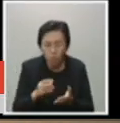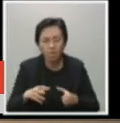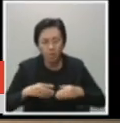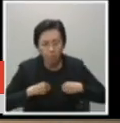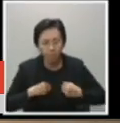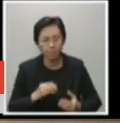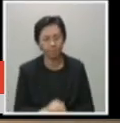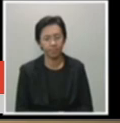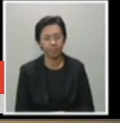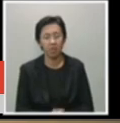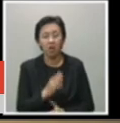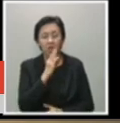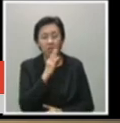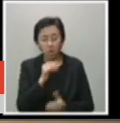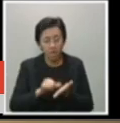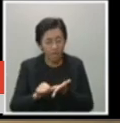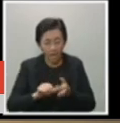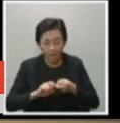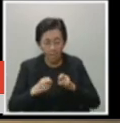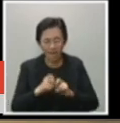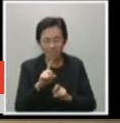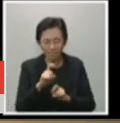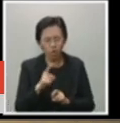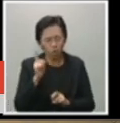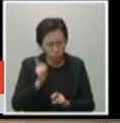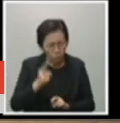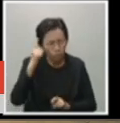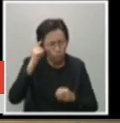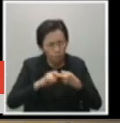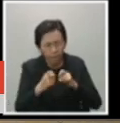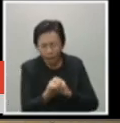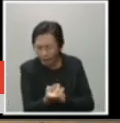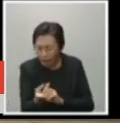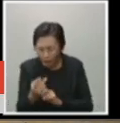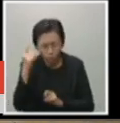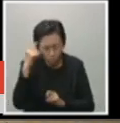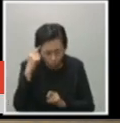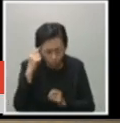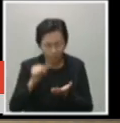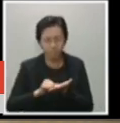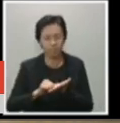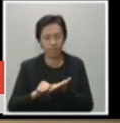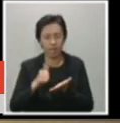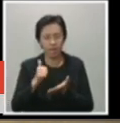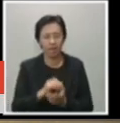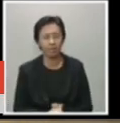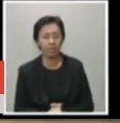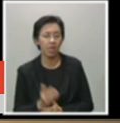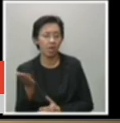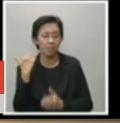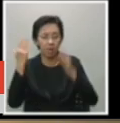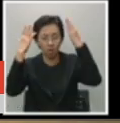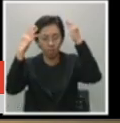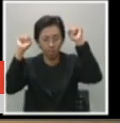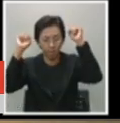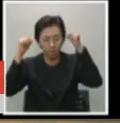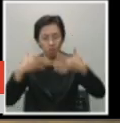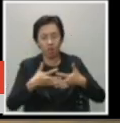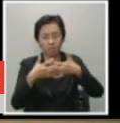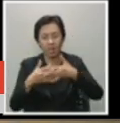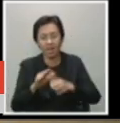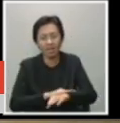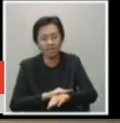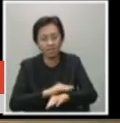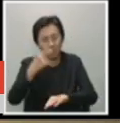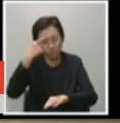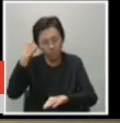ได้ค่ะถ้าท่านไม่รู้ว่าปัญหาคืออะไรดิฉันจะขออนุญาตยกตัวอย่างนะคะอดีตประธานาธิบดีบารักโอบามา